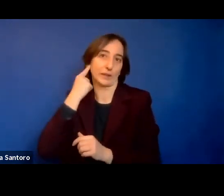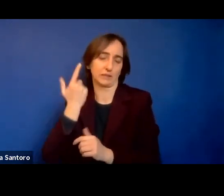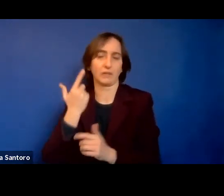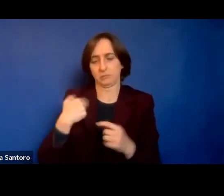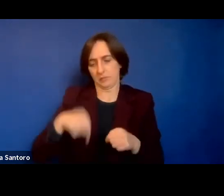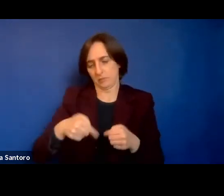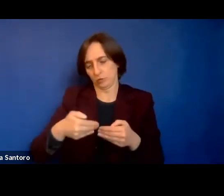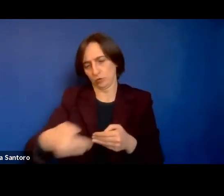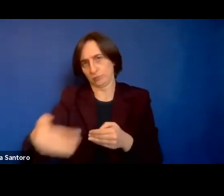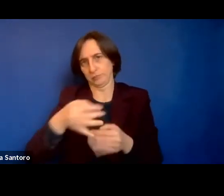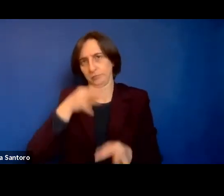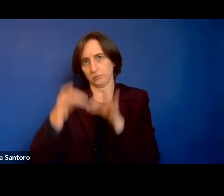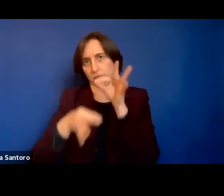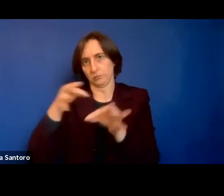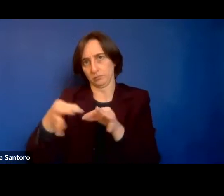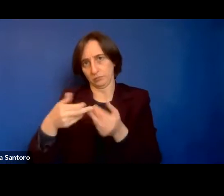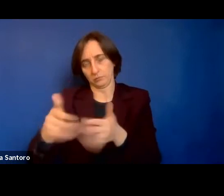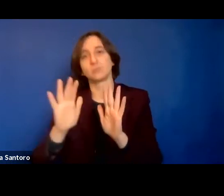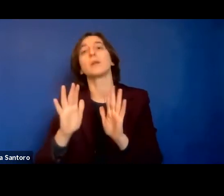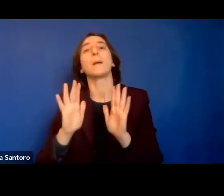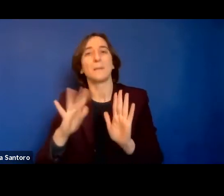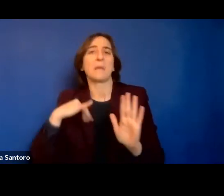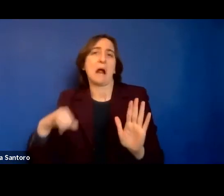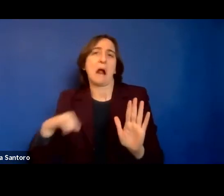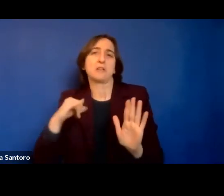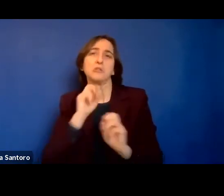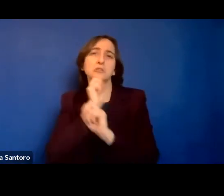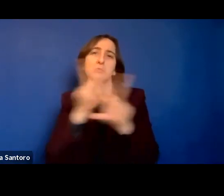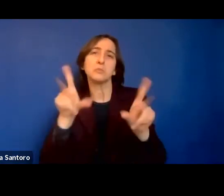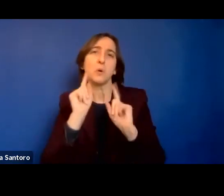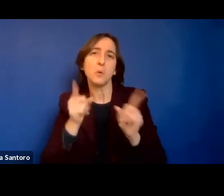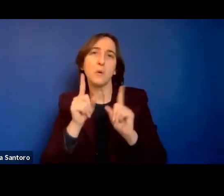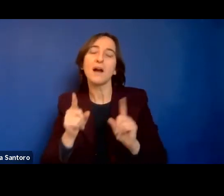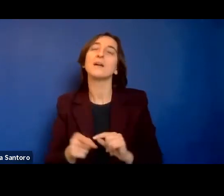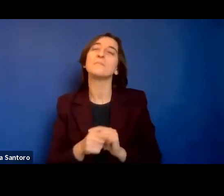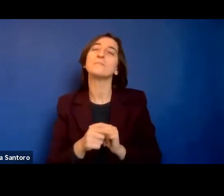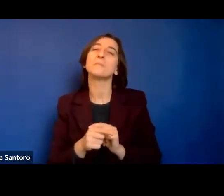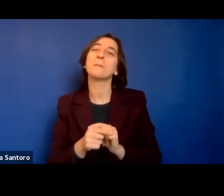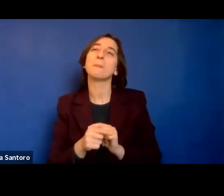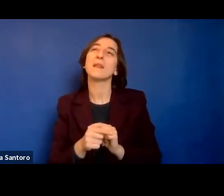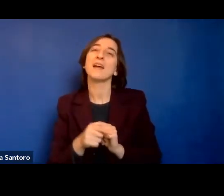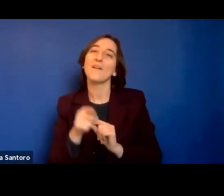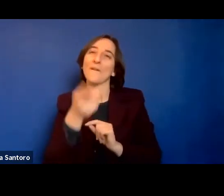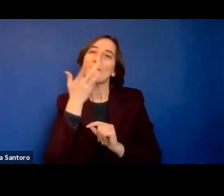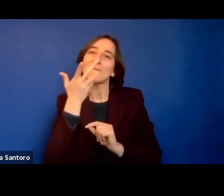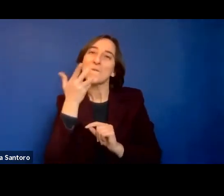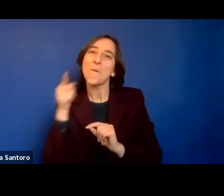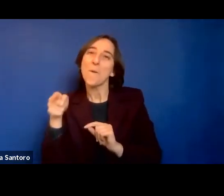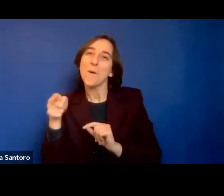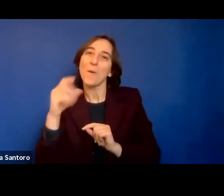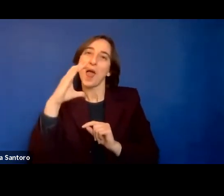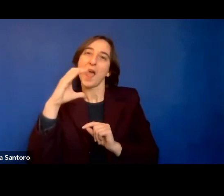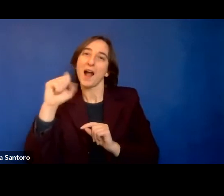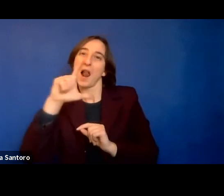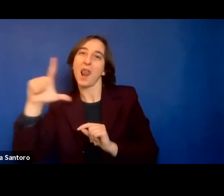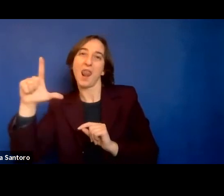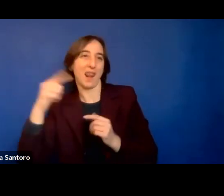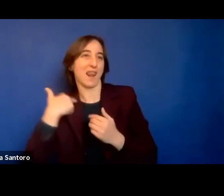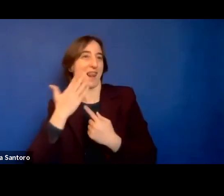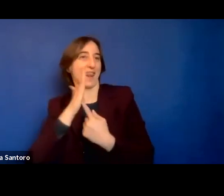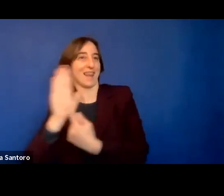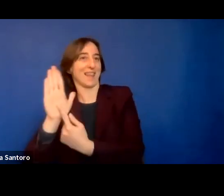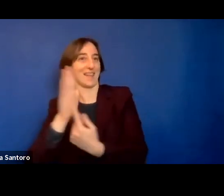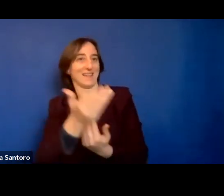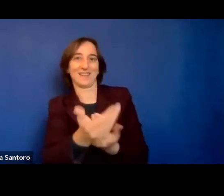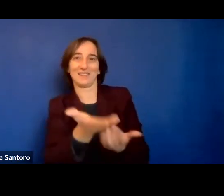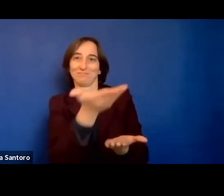vi anticipo che per accedere a questa call che dà la possibilità almeno a sei musei di realizzare dei progetti